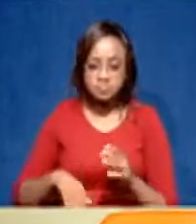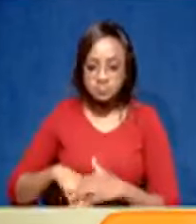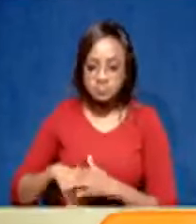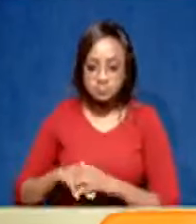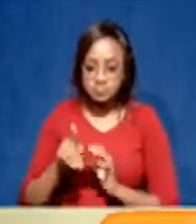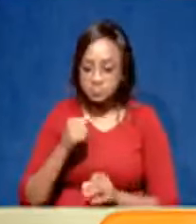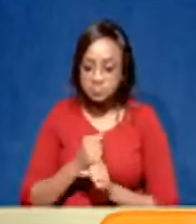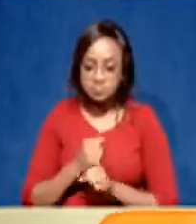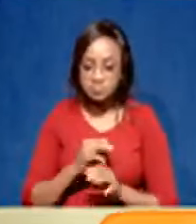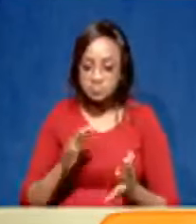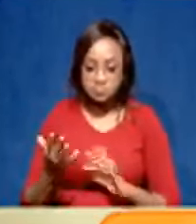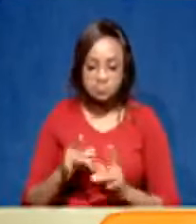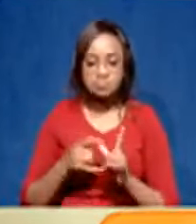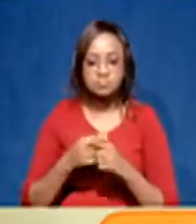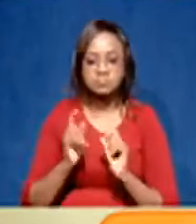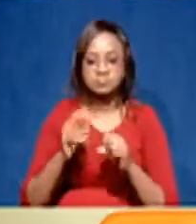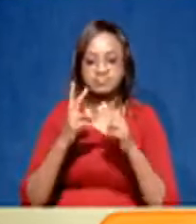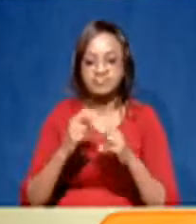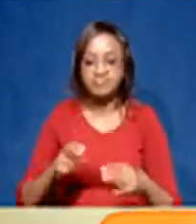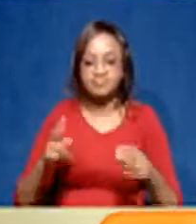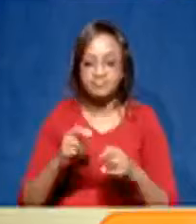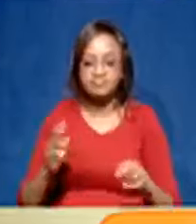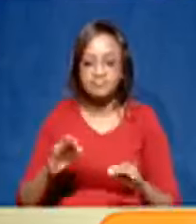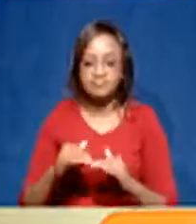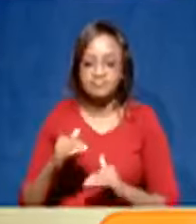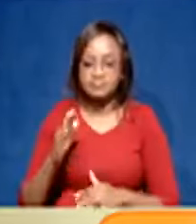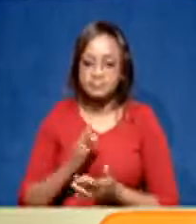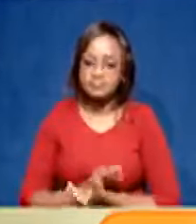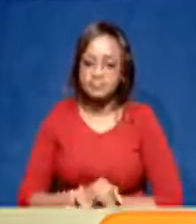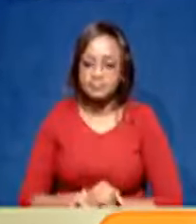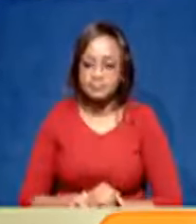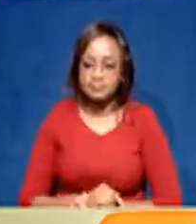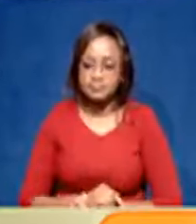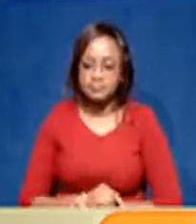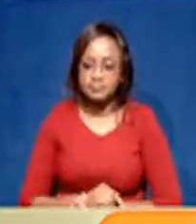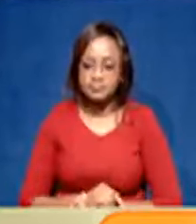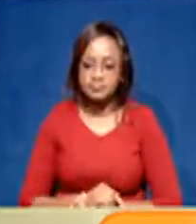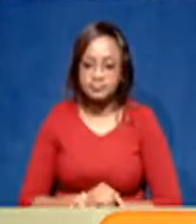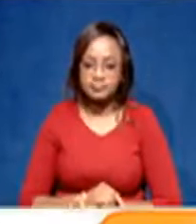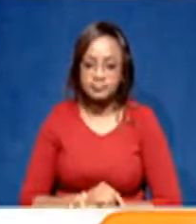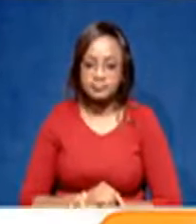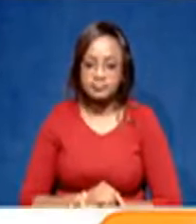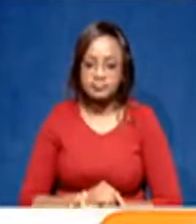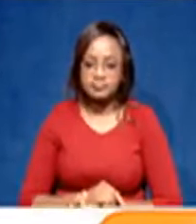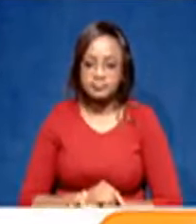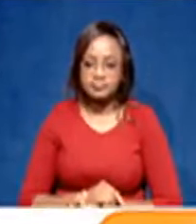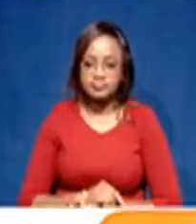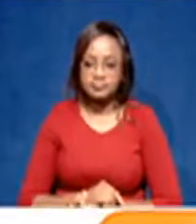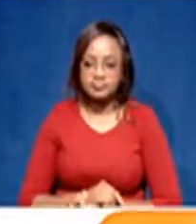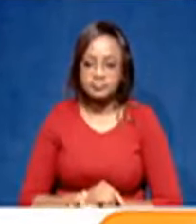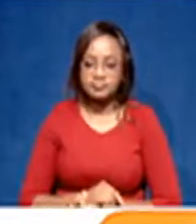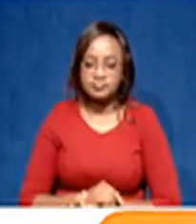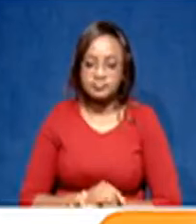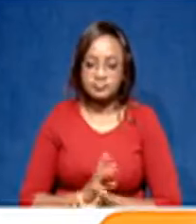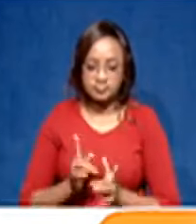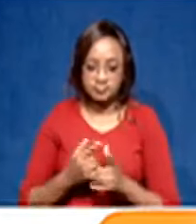aje, wa monitor liver function tests na liver enzymes, ndio ajue kiwango cha injury yenye imefika